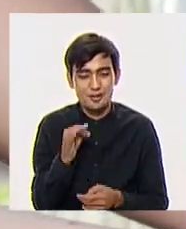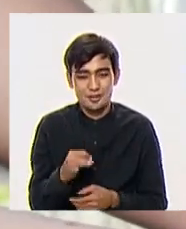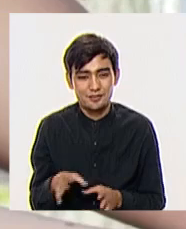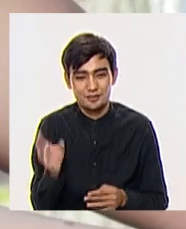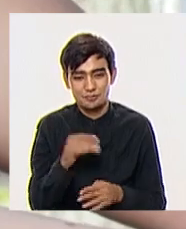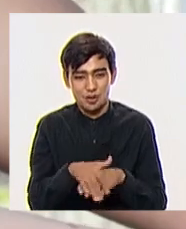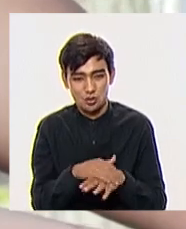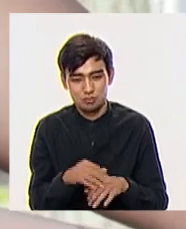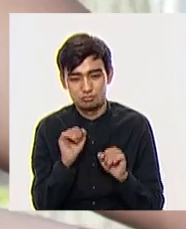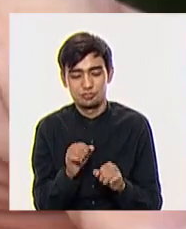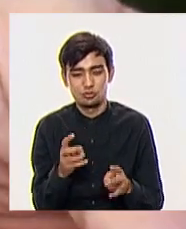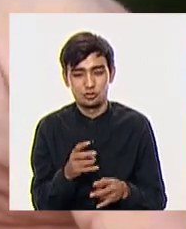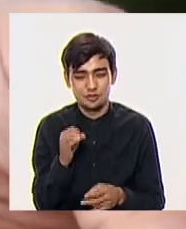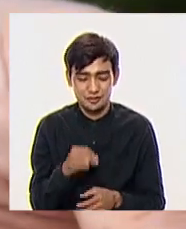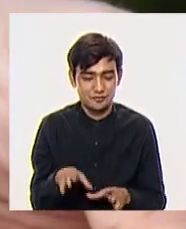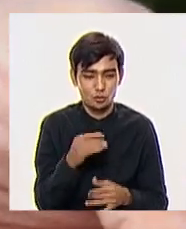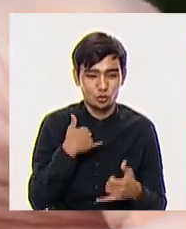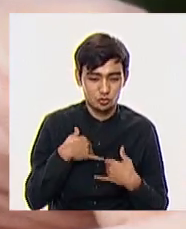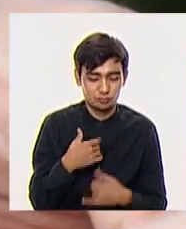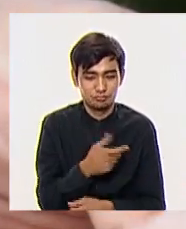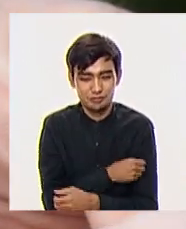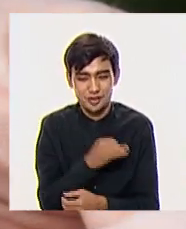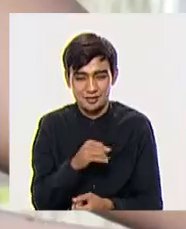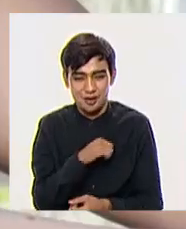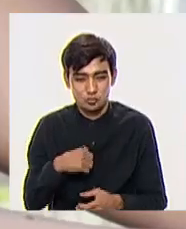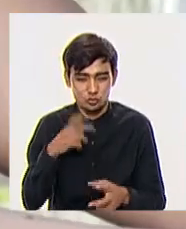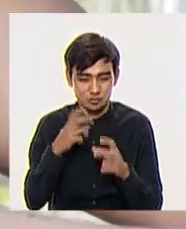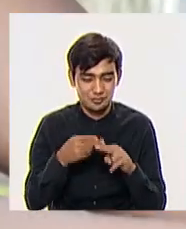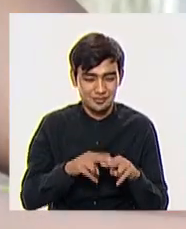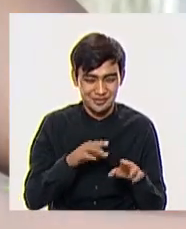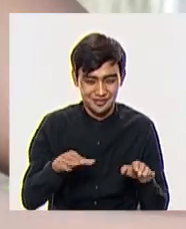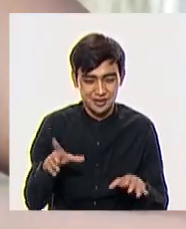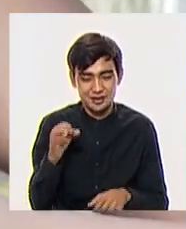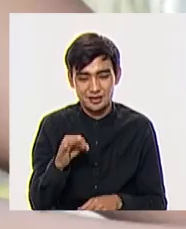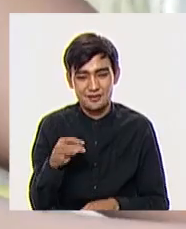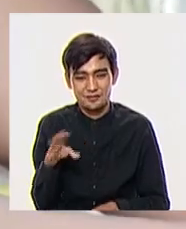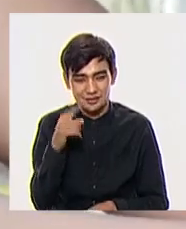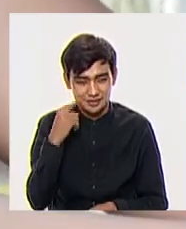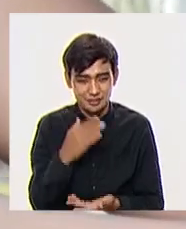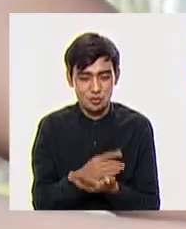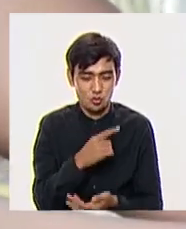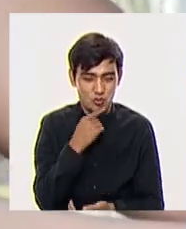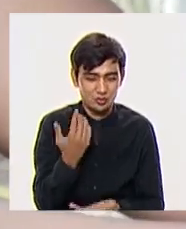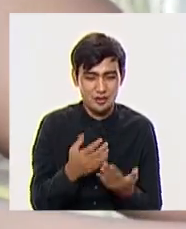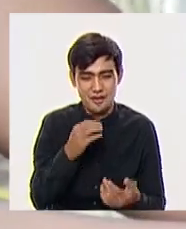наших граждан также, обезопасить наших преподавателей и самих студентов. Вы знаете, и в России, и в